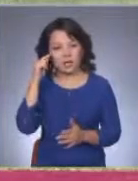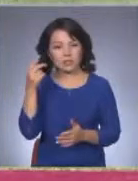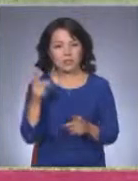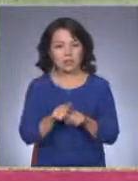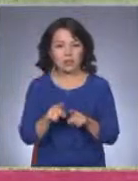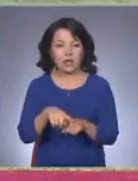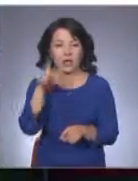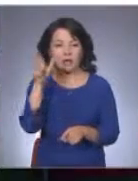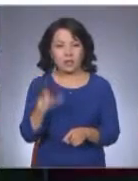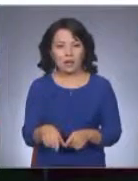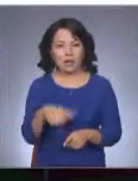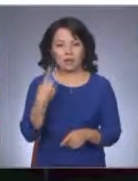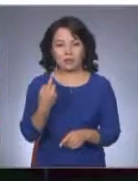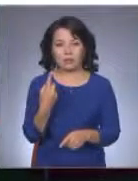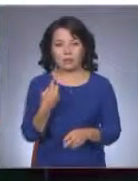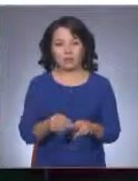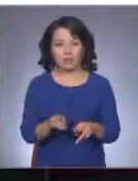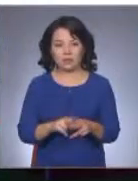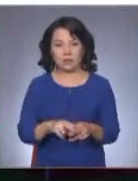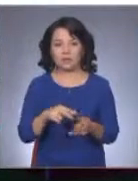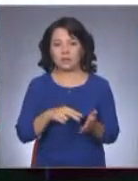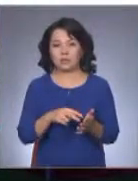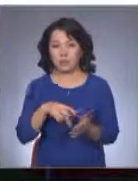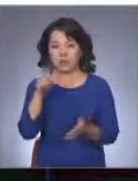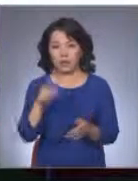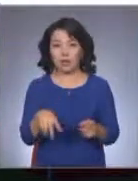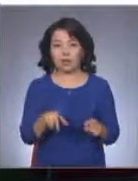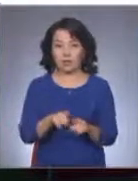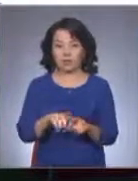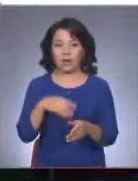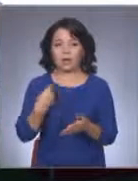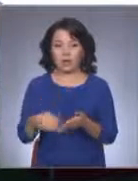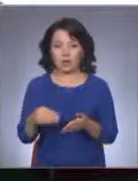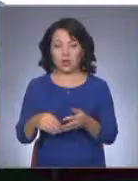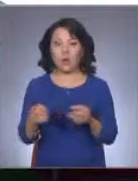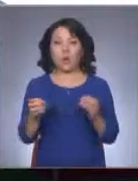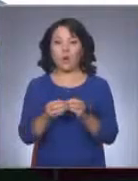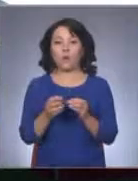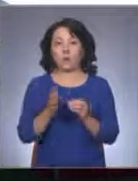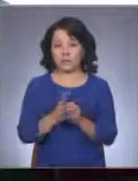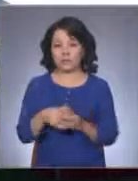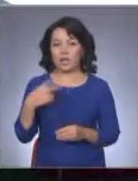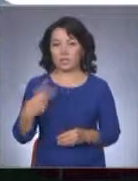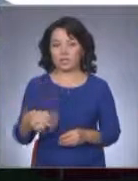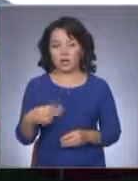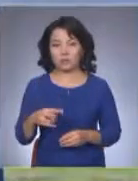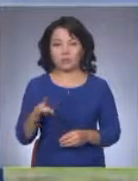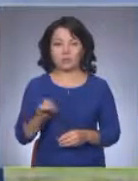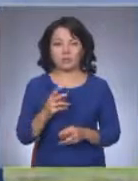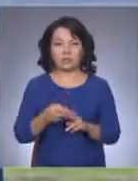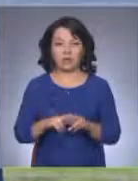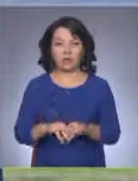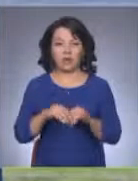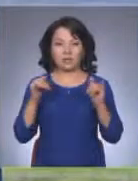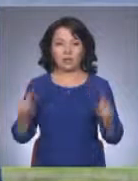бир адамга алганда бир жагы эле бир 15-20 эсе артта алганда.